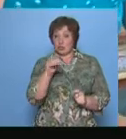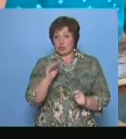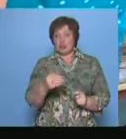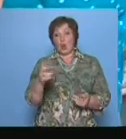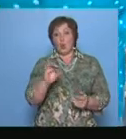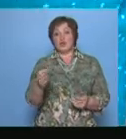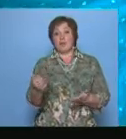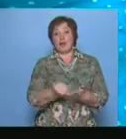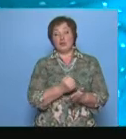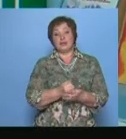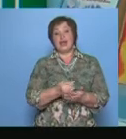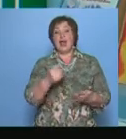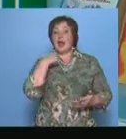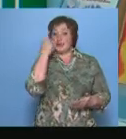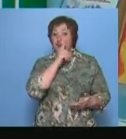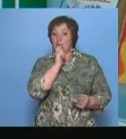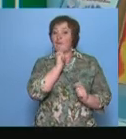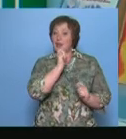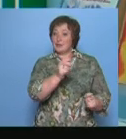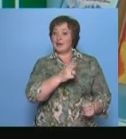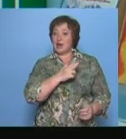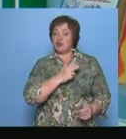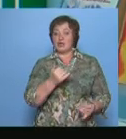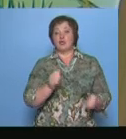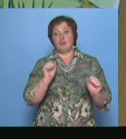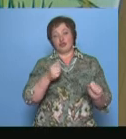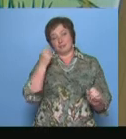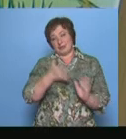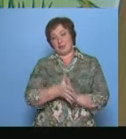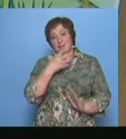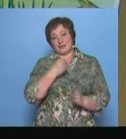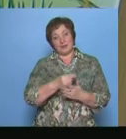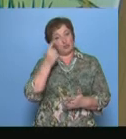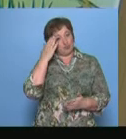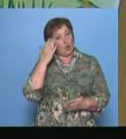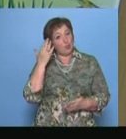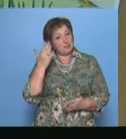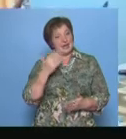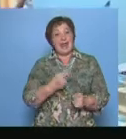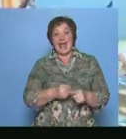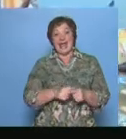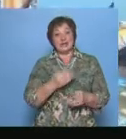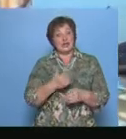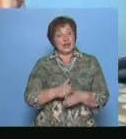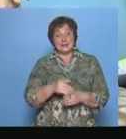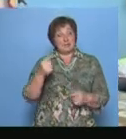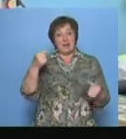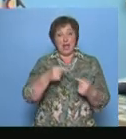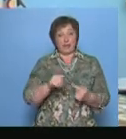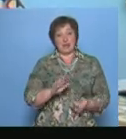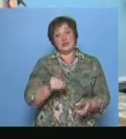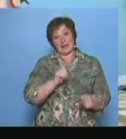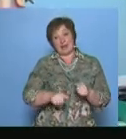и личное вознаграждение, которое она сможет потратить по своему усмотрению. Говорит, с этой частью приза еще не определилась, но, скорее всего,